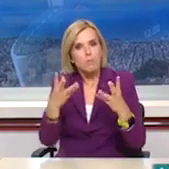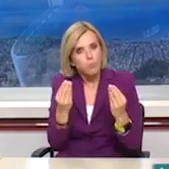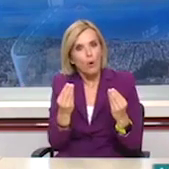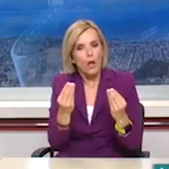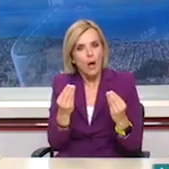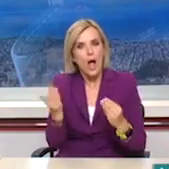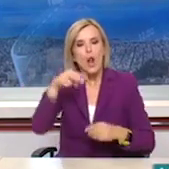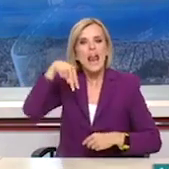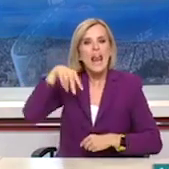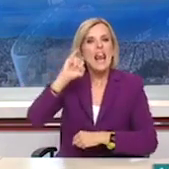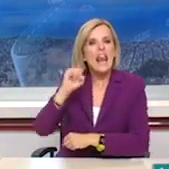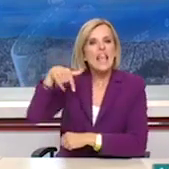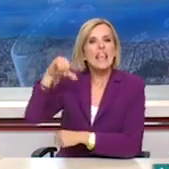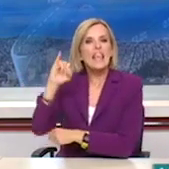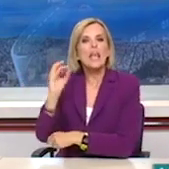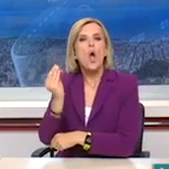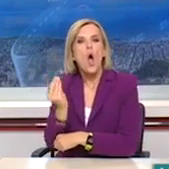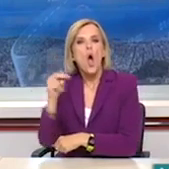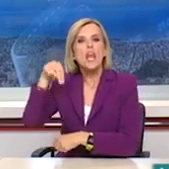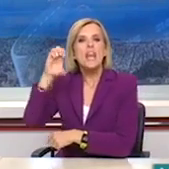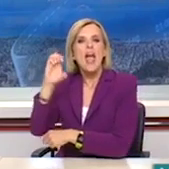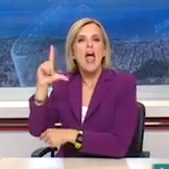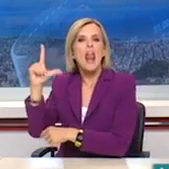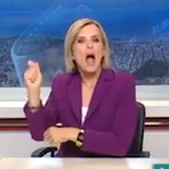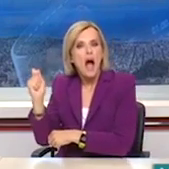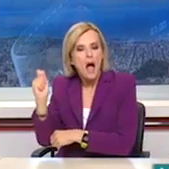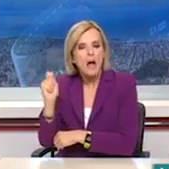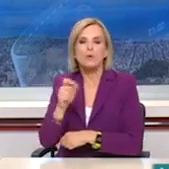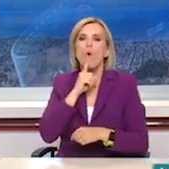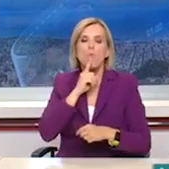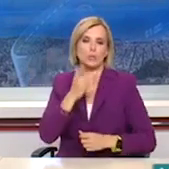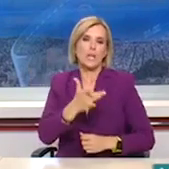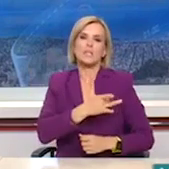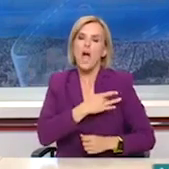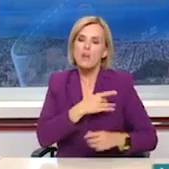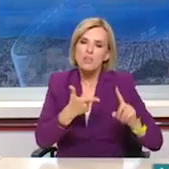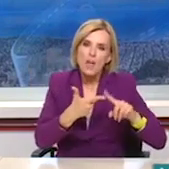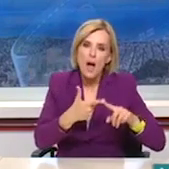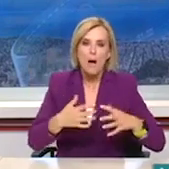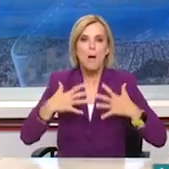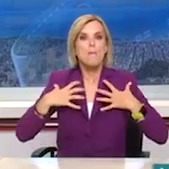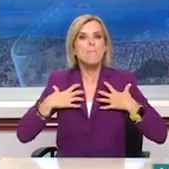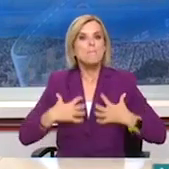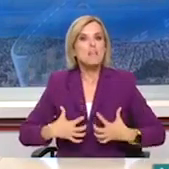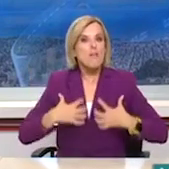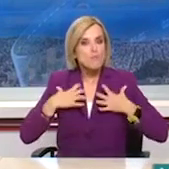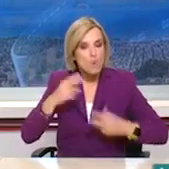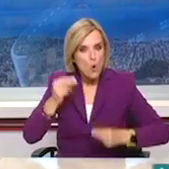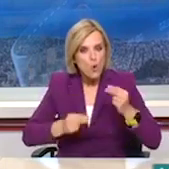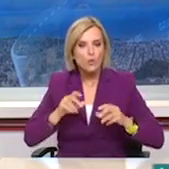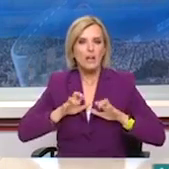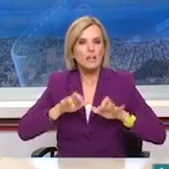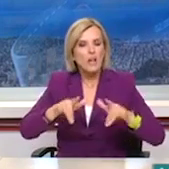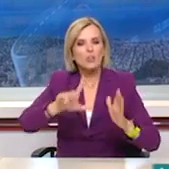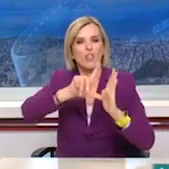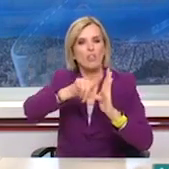λιγιονέλα, που είναι και ένα νόσημα του καλοκαιριού, και από τα χρόνια νοσήματα, όπως τα καρδιακά, τα πνευμονολογικά νοσήματα, οι κακοήθειες,